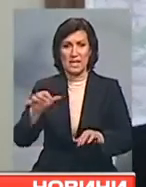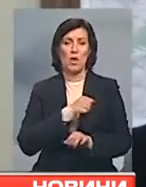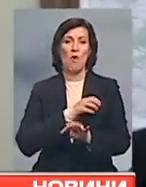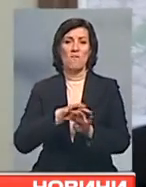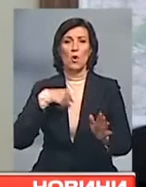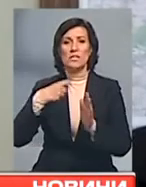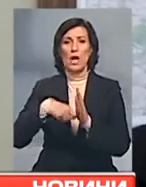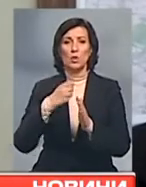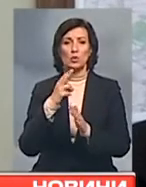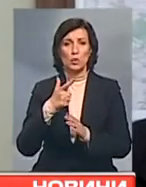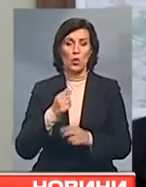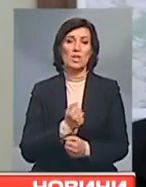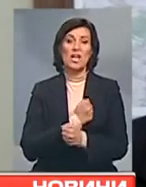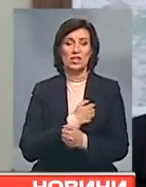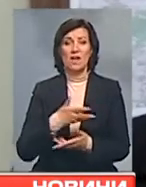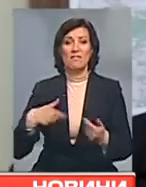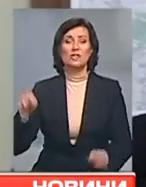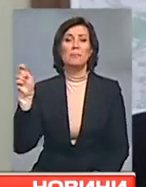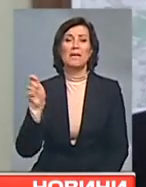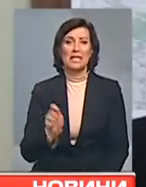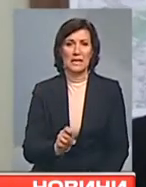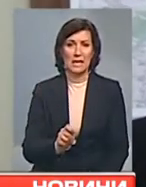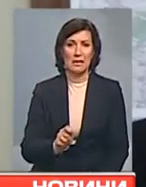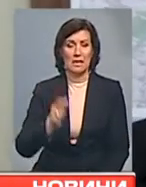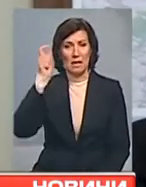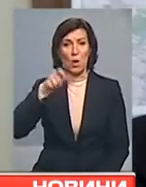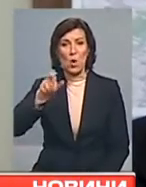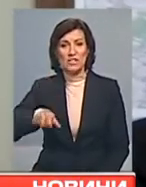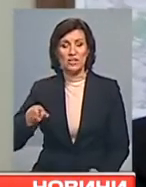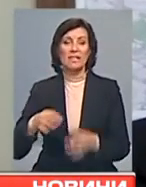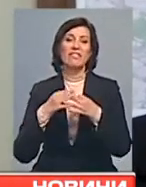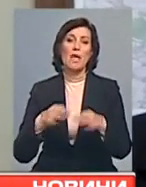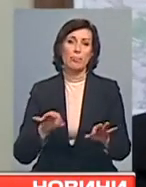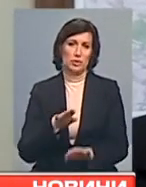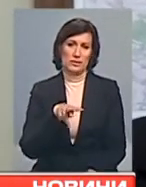Донського. На жаль, наші приїхали, козачки не пустили